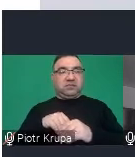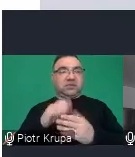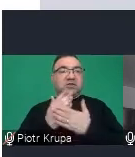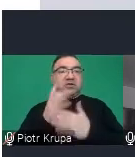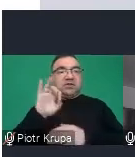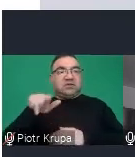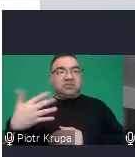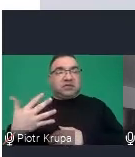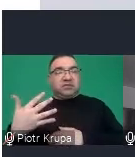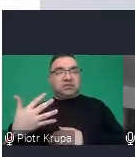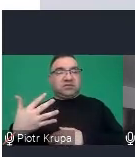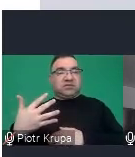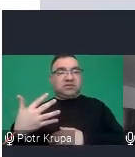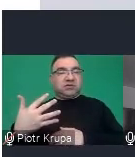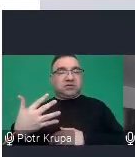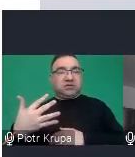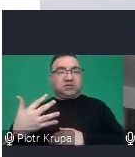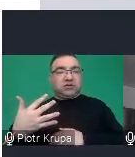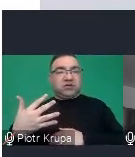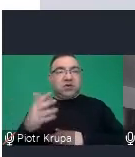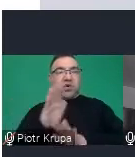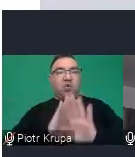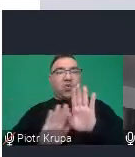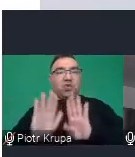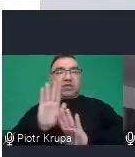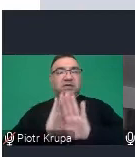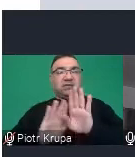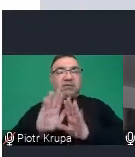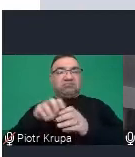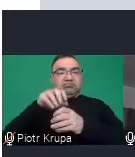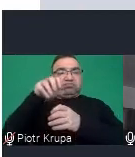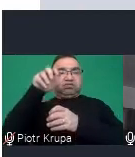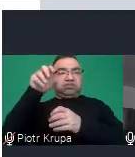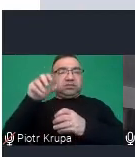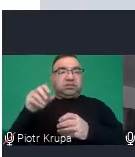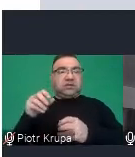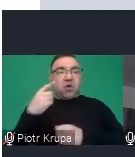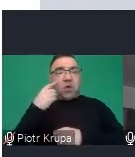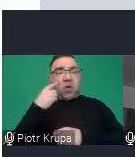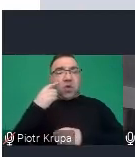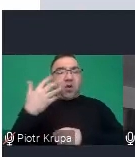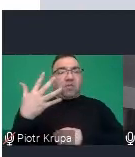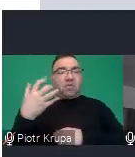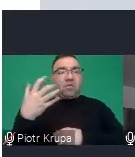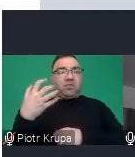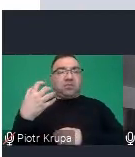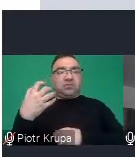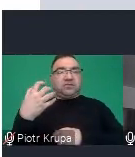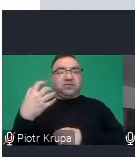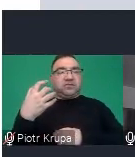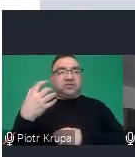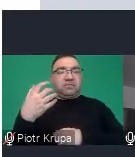instalacji termicznej uniknąć emisji na poziomie około 500